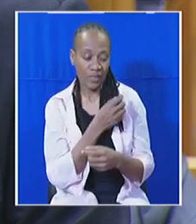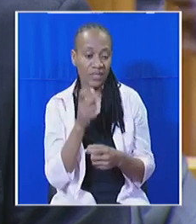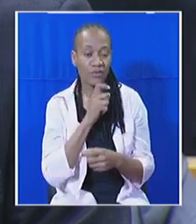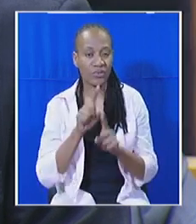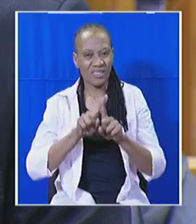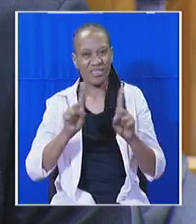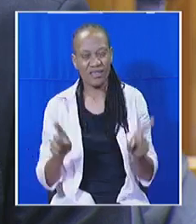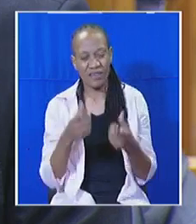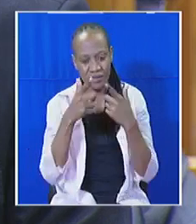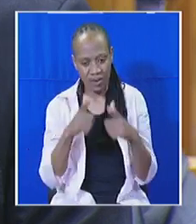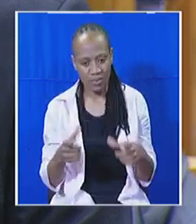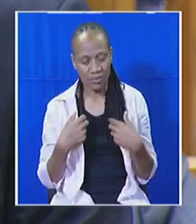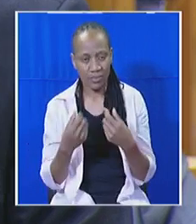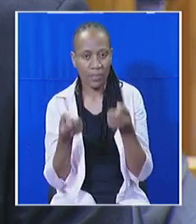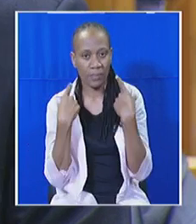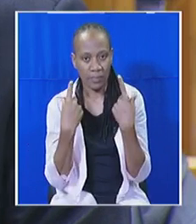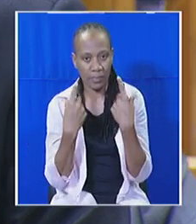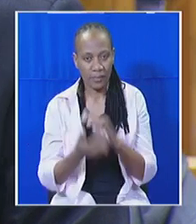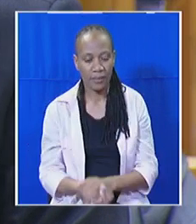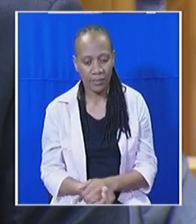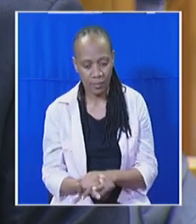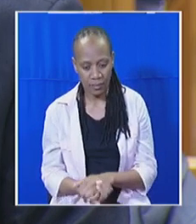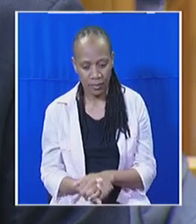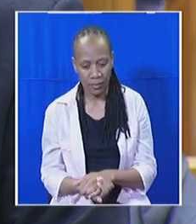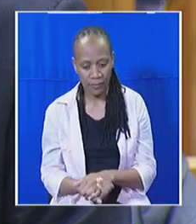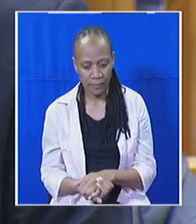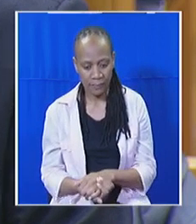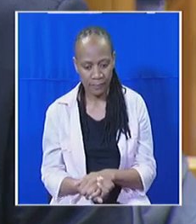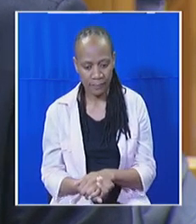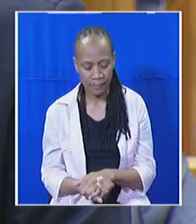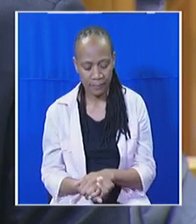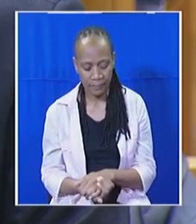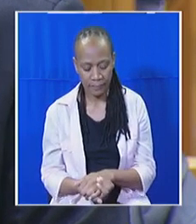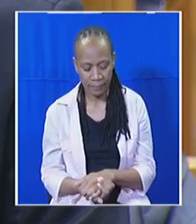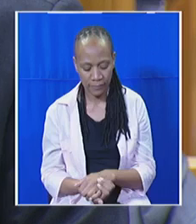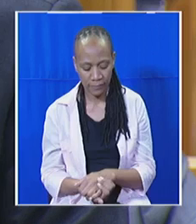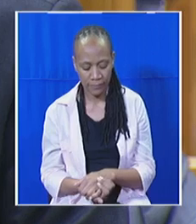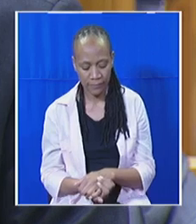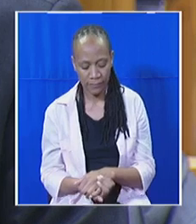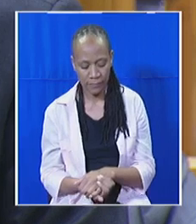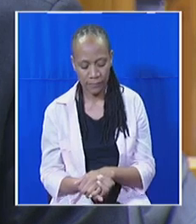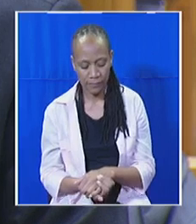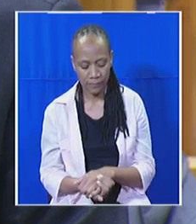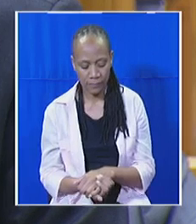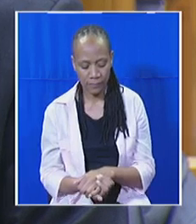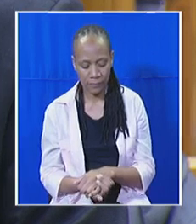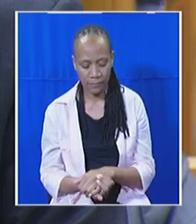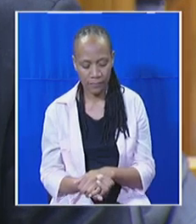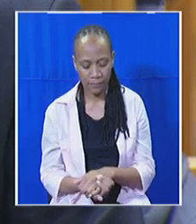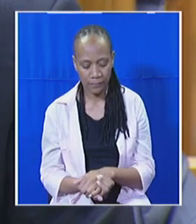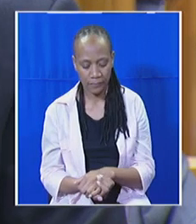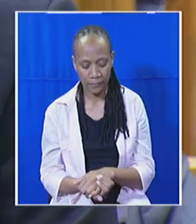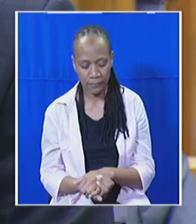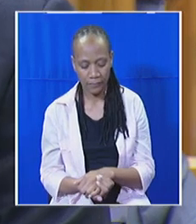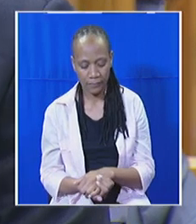yokuqala sesiyibuka ukuthi amathuba emsebenzi akhiwa kanjani lapho kuleyo ndawo leyo la